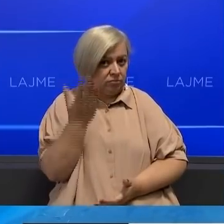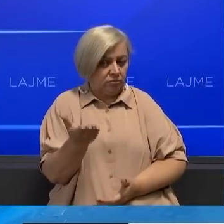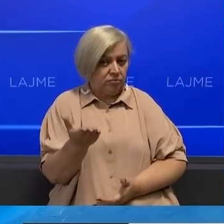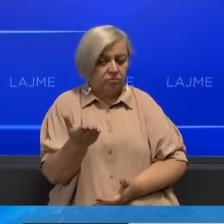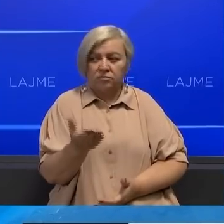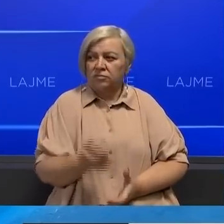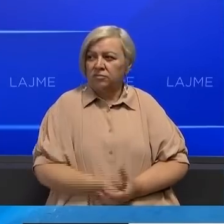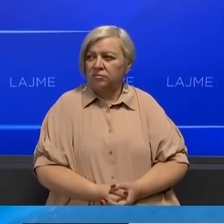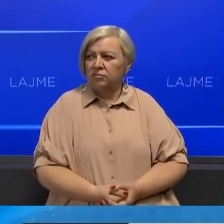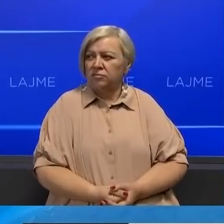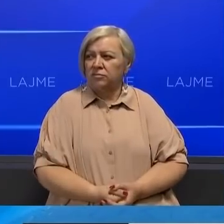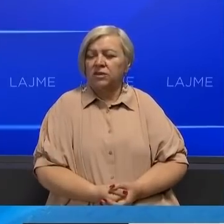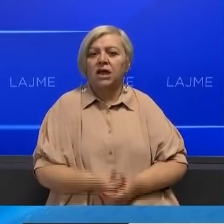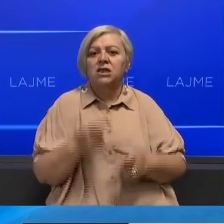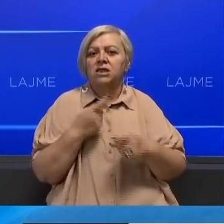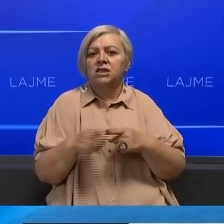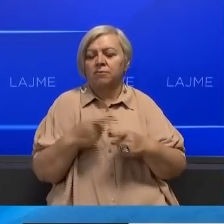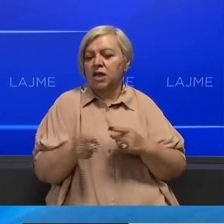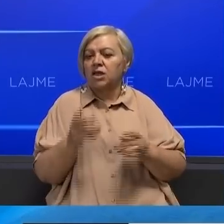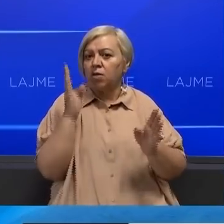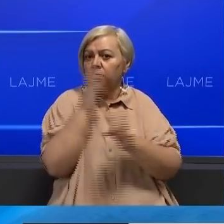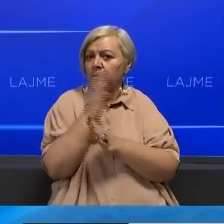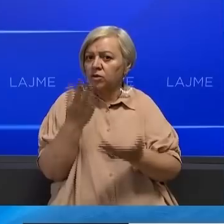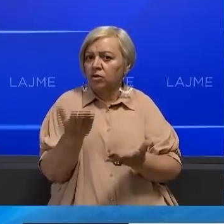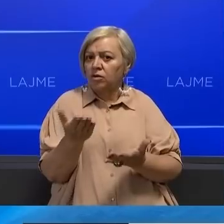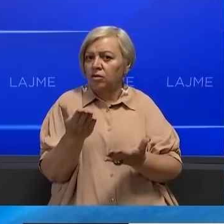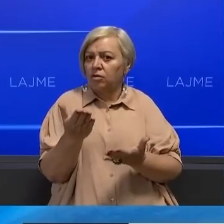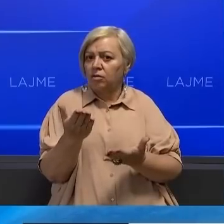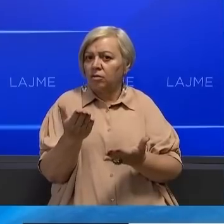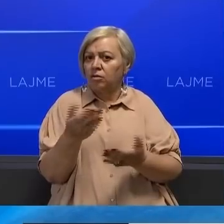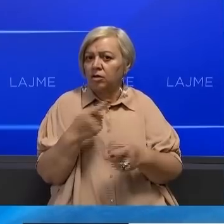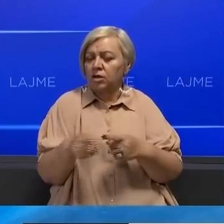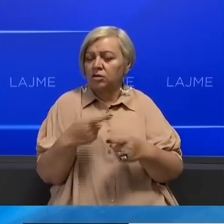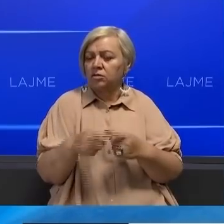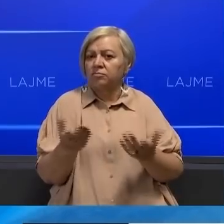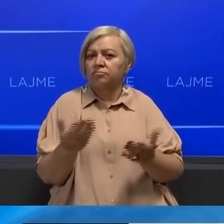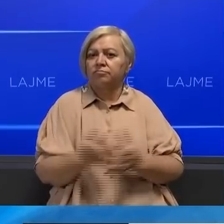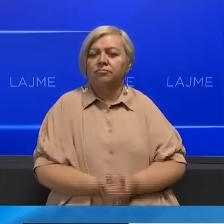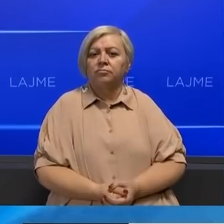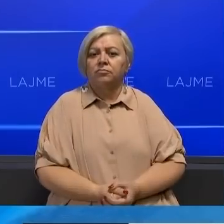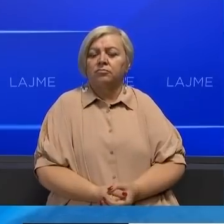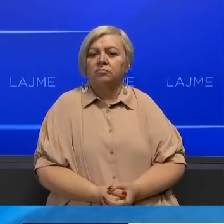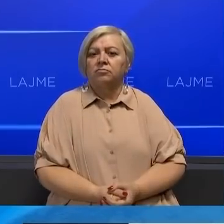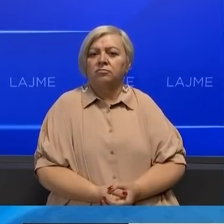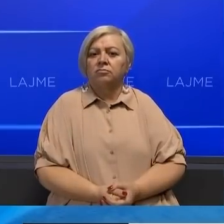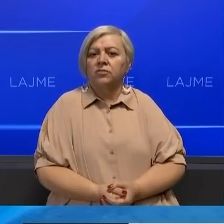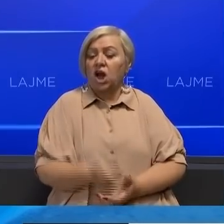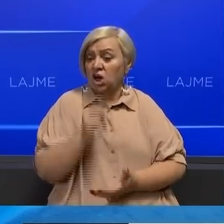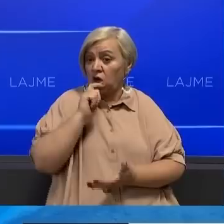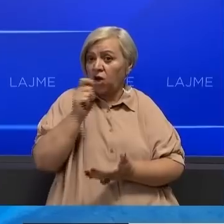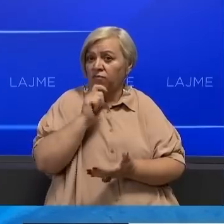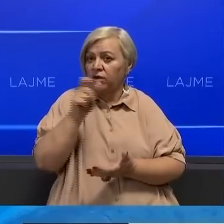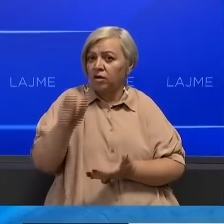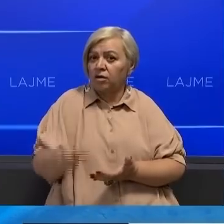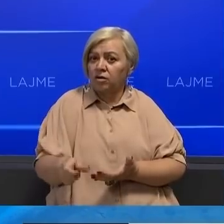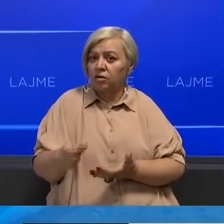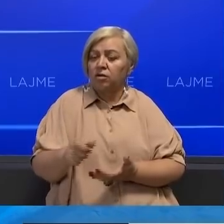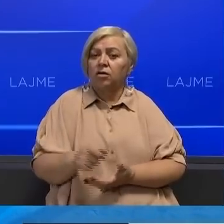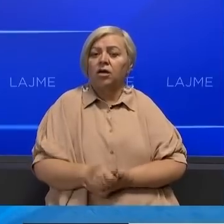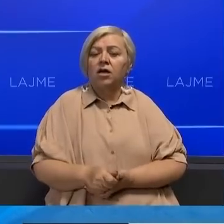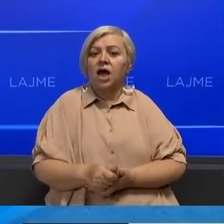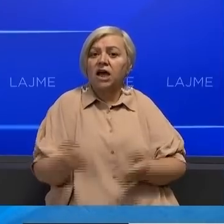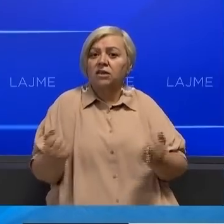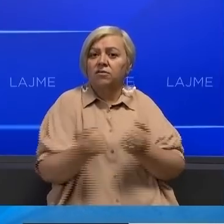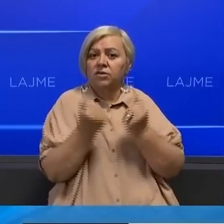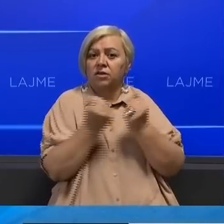këtë, si pasojë këtyre përgjimeve, a ka raste konkrete të përsekutimit të gazetarëve, por edhe personave,